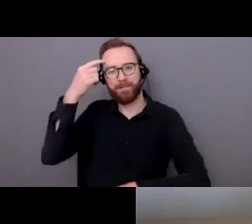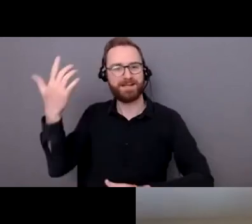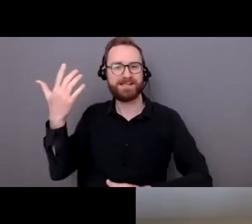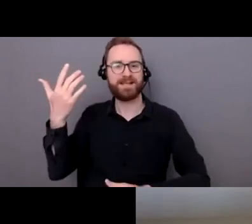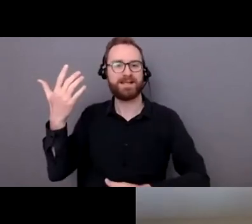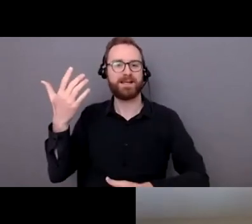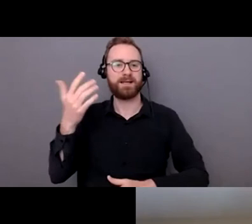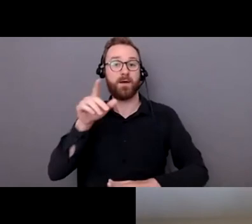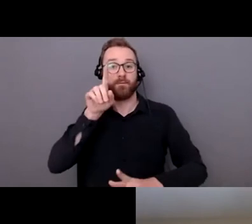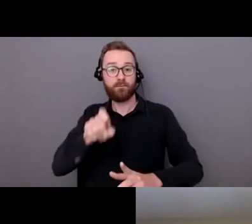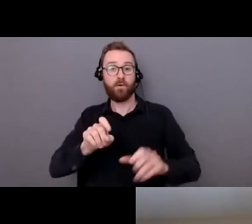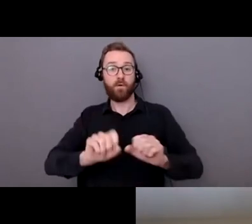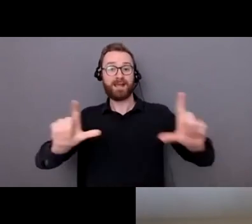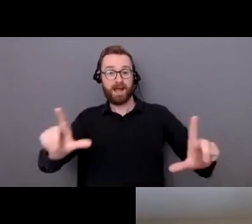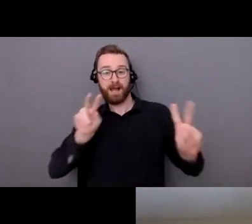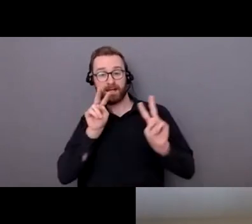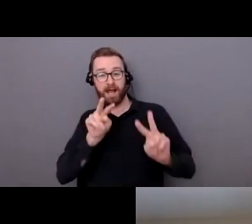de regarder l'écran quand elle était en réunion.